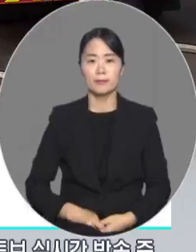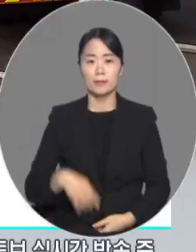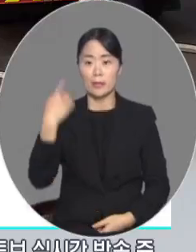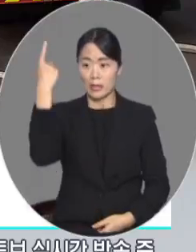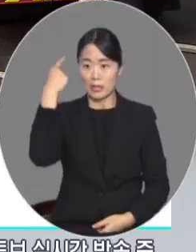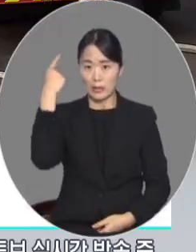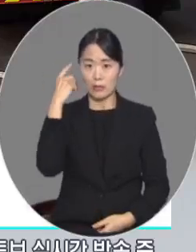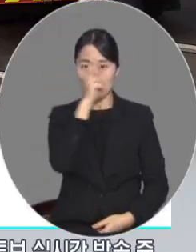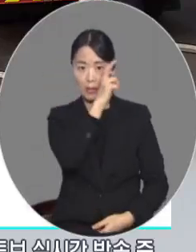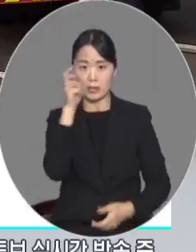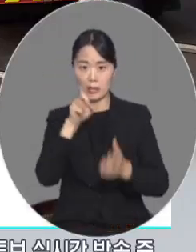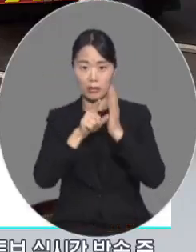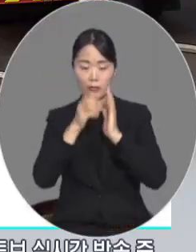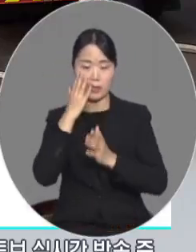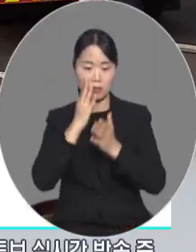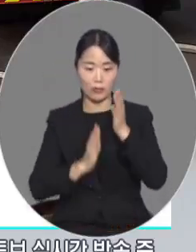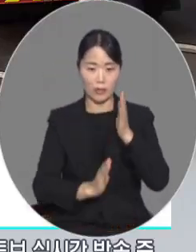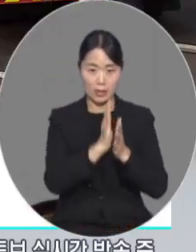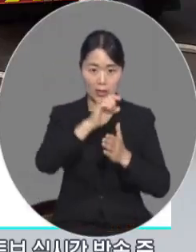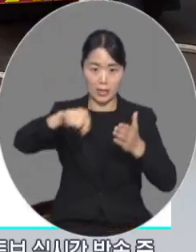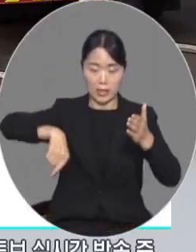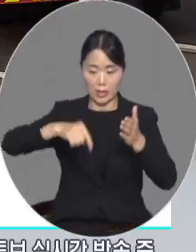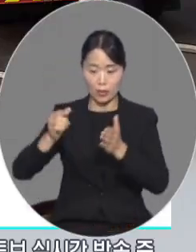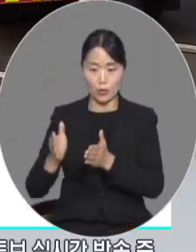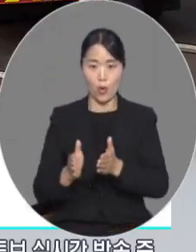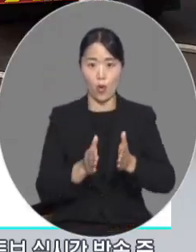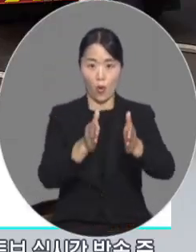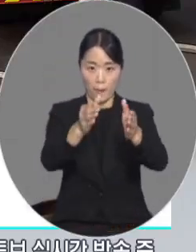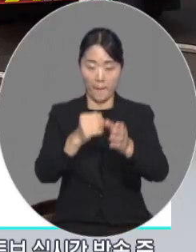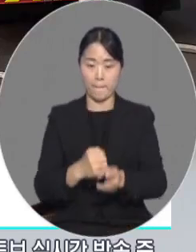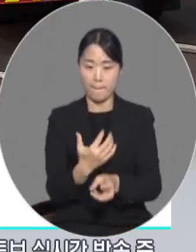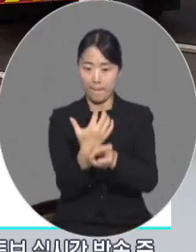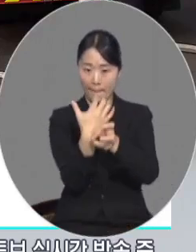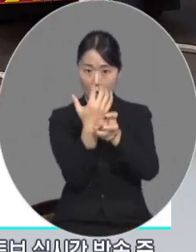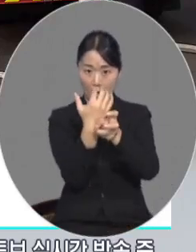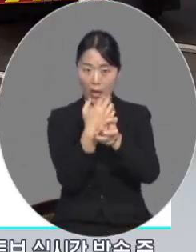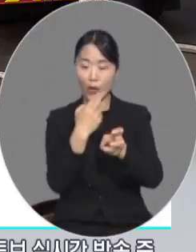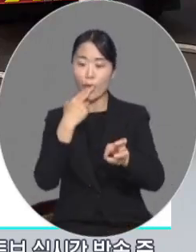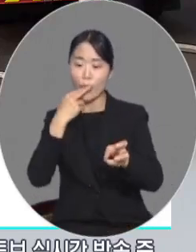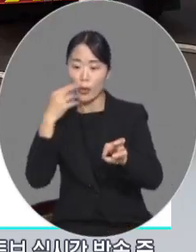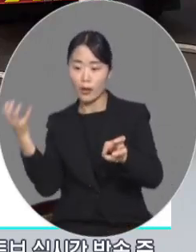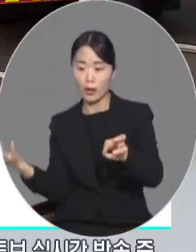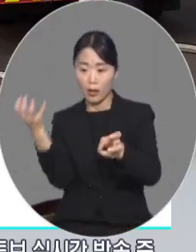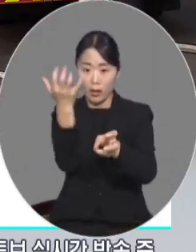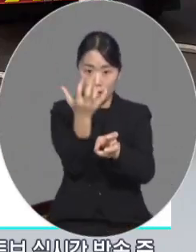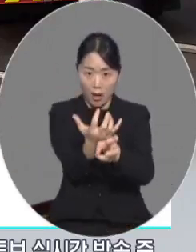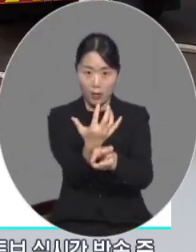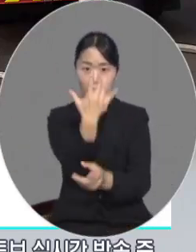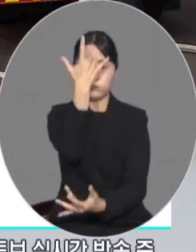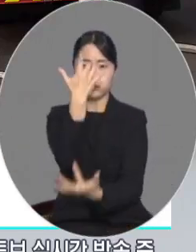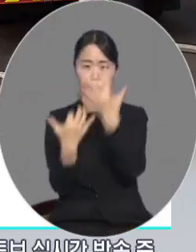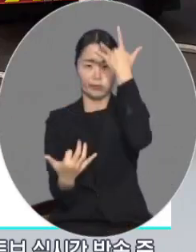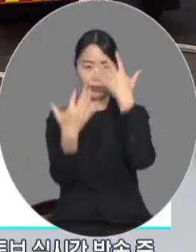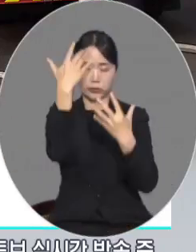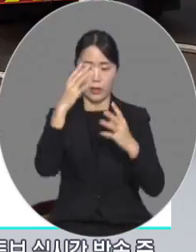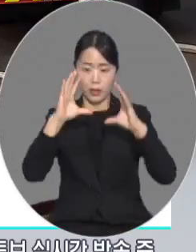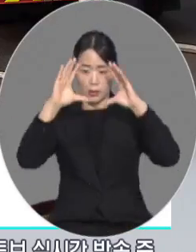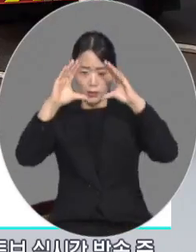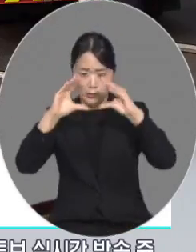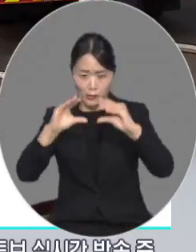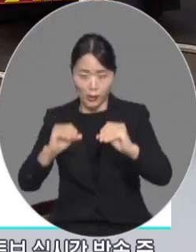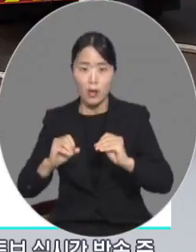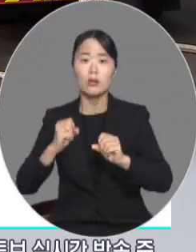어제 오후 울산 도심의 한 도로에서 폐 배터리를 수송하던 차량에서 불이 났습니다. 진화 작업만 3시간